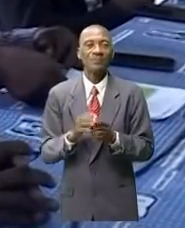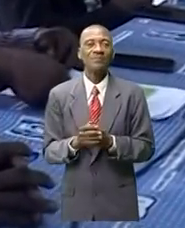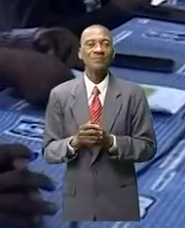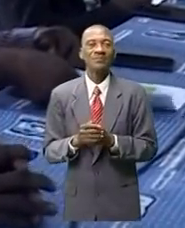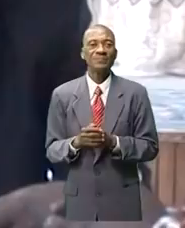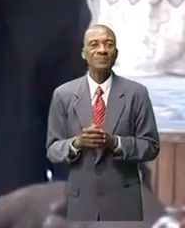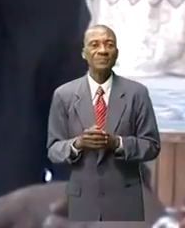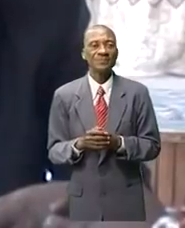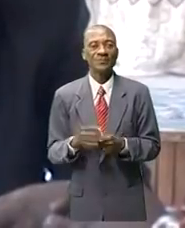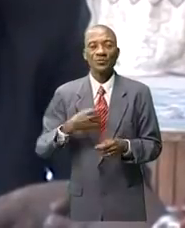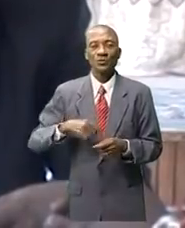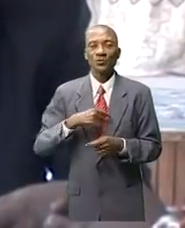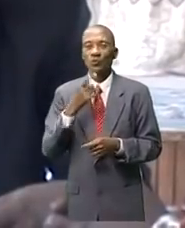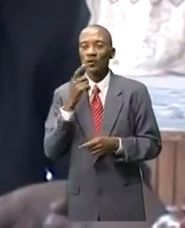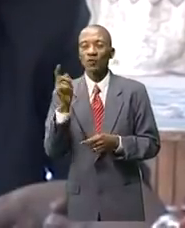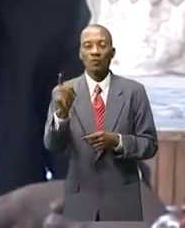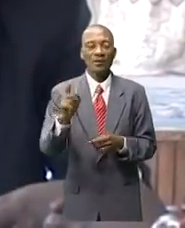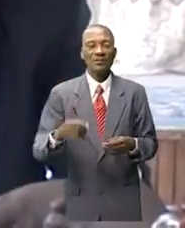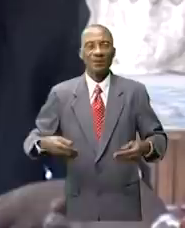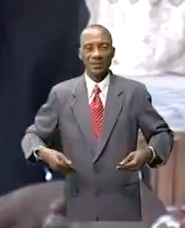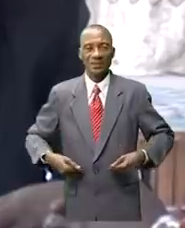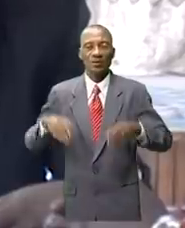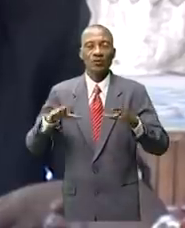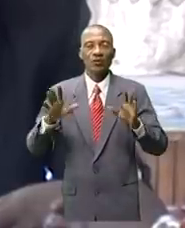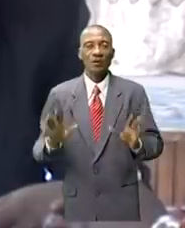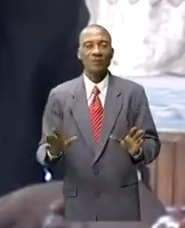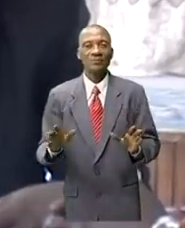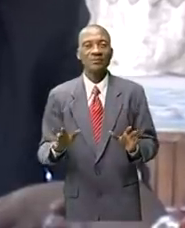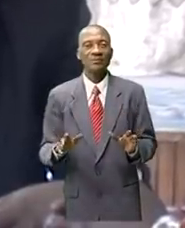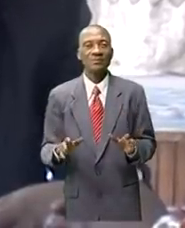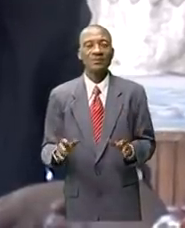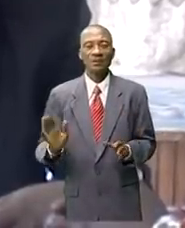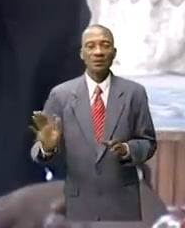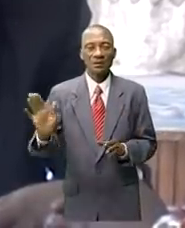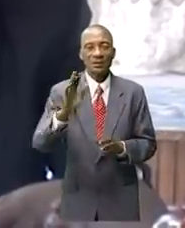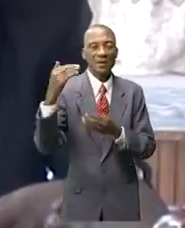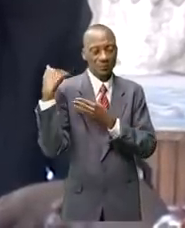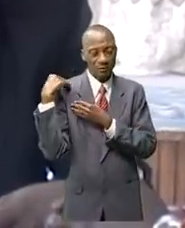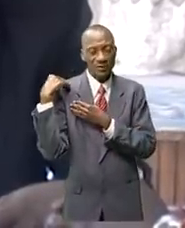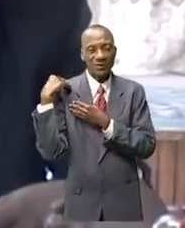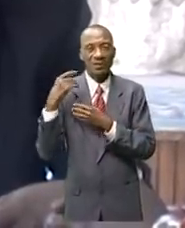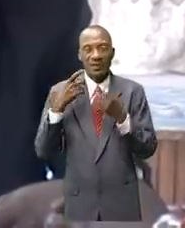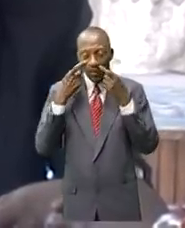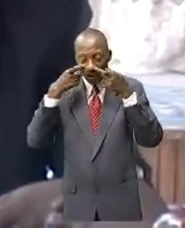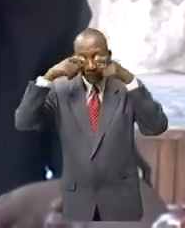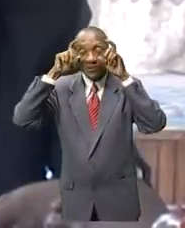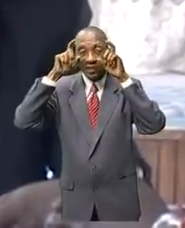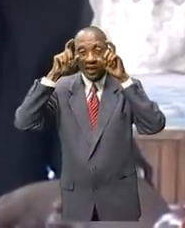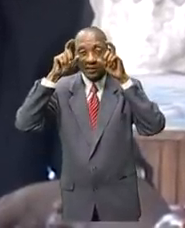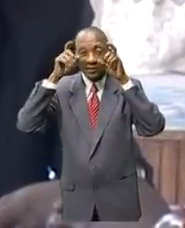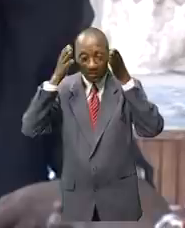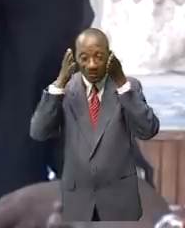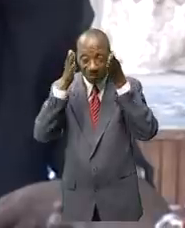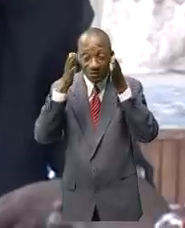Nous recommandons à tous les jeunes congolais la responsabilité, la vigilance, mais surtout de soutenir nos